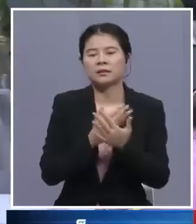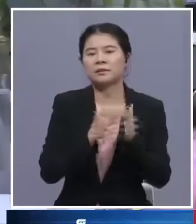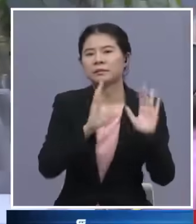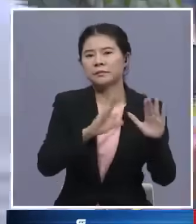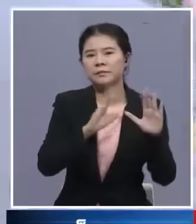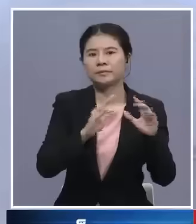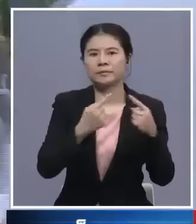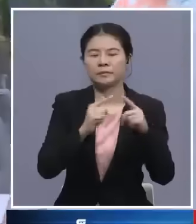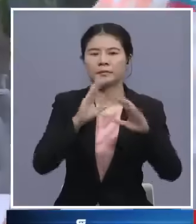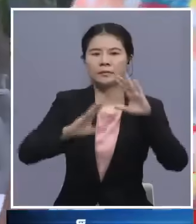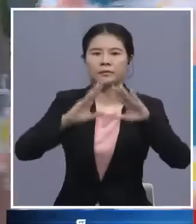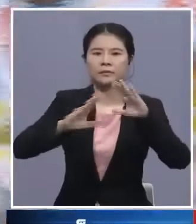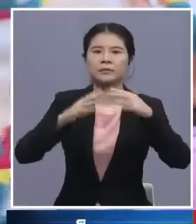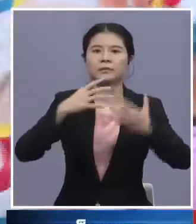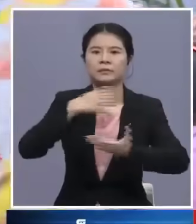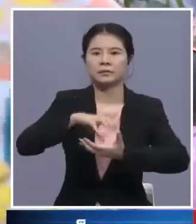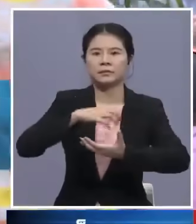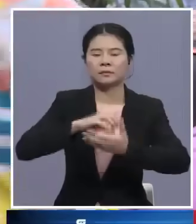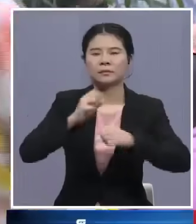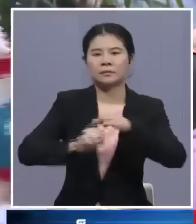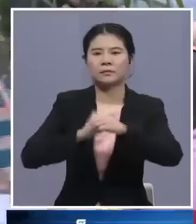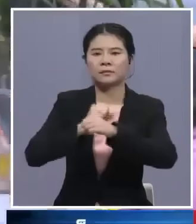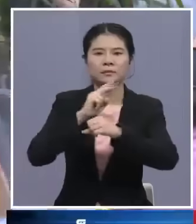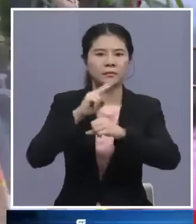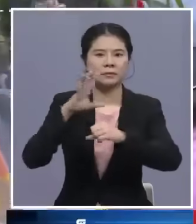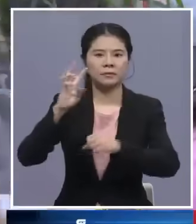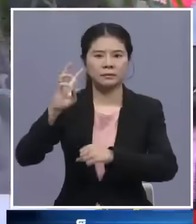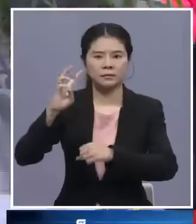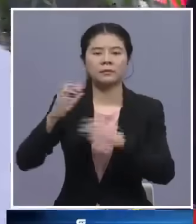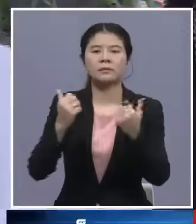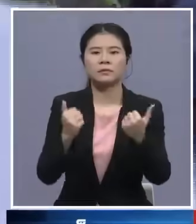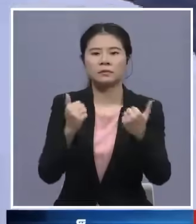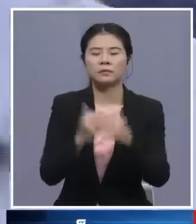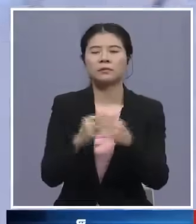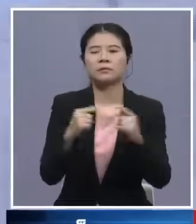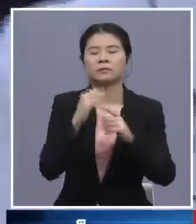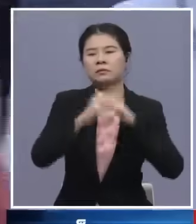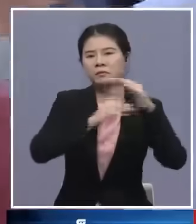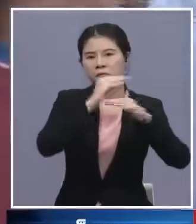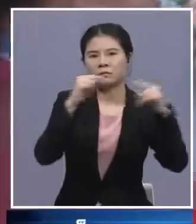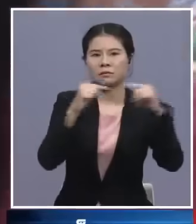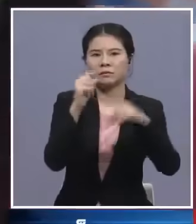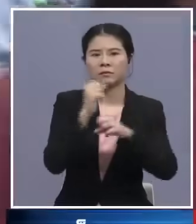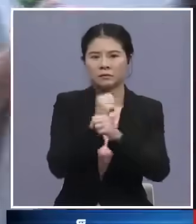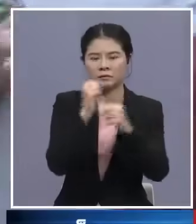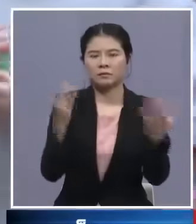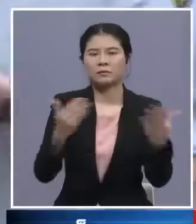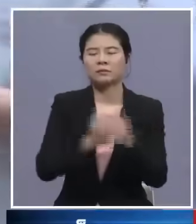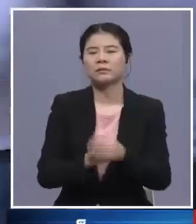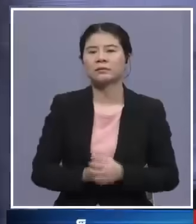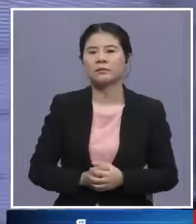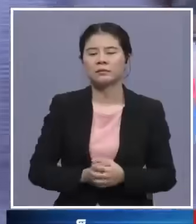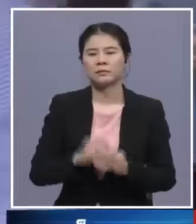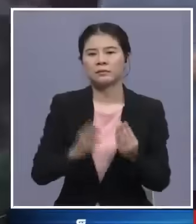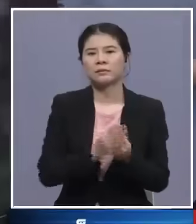ด้วยก็เปรียบเทียบให้ฟังนะครับว่าในช่วงของปี 66ที่ผ่านมาเนี่ยมันเป็นไปในทิศทางนั้นอย่างไรอย่างไมาที่ 4เนี่ยพบว่าเพียง 3